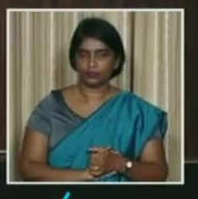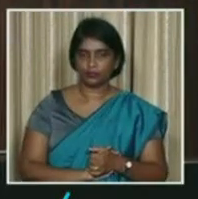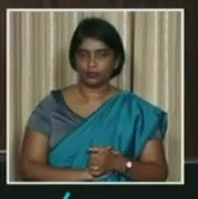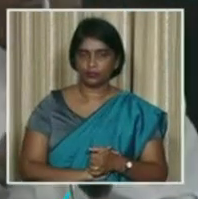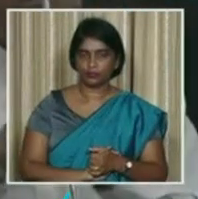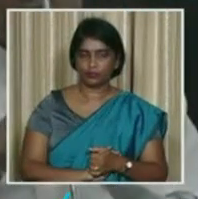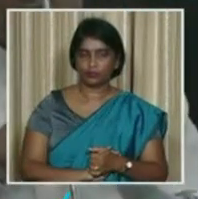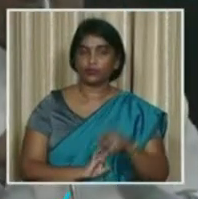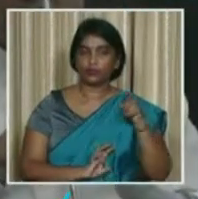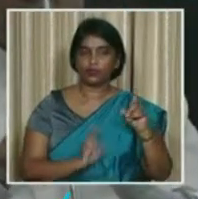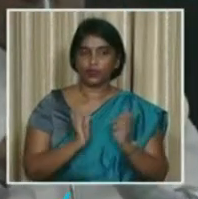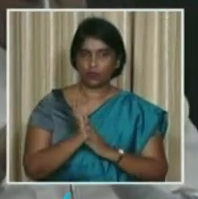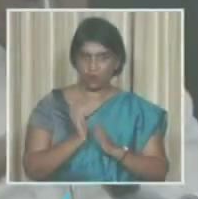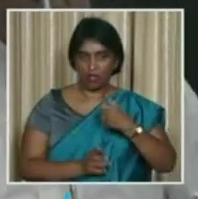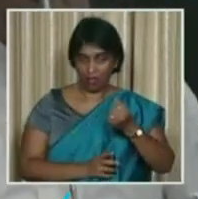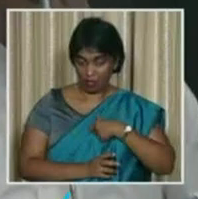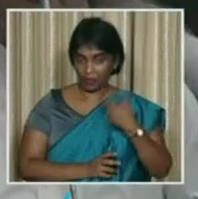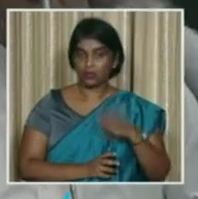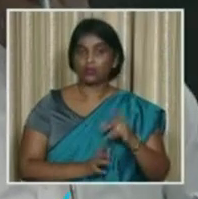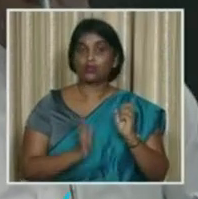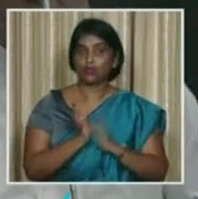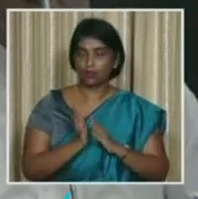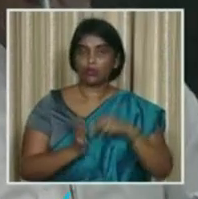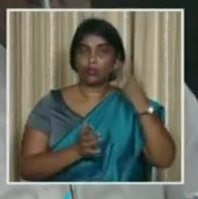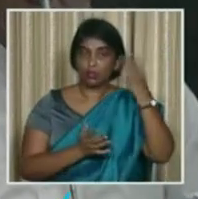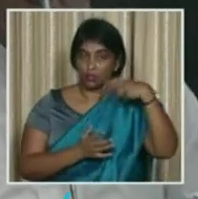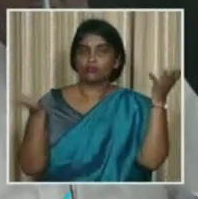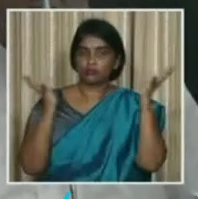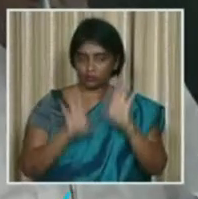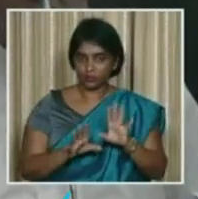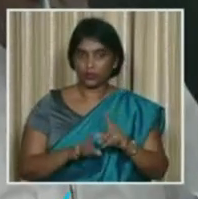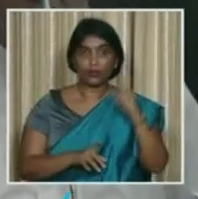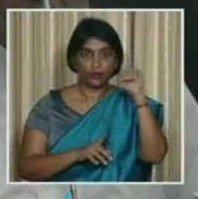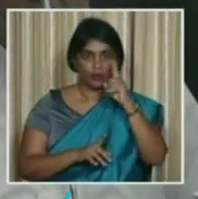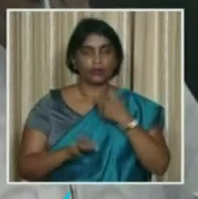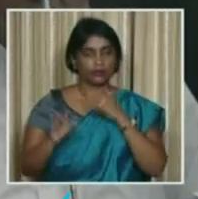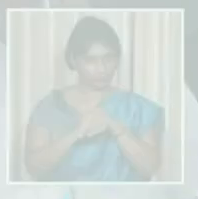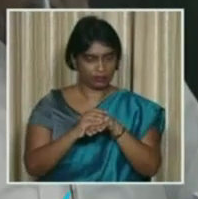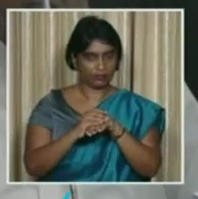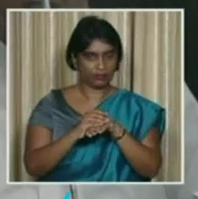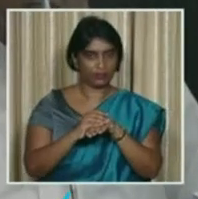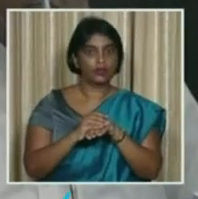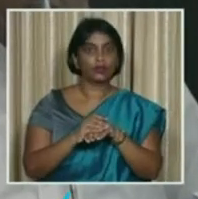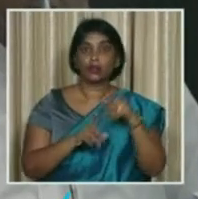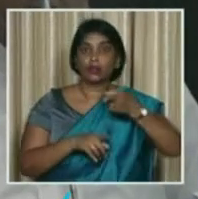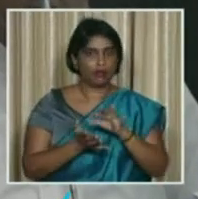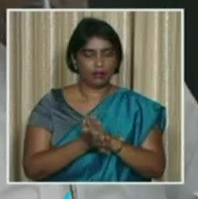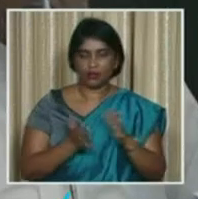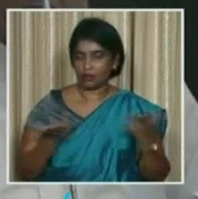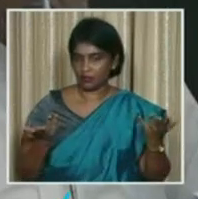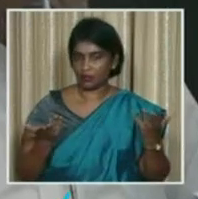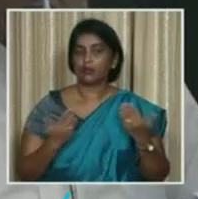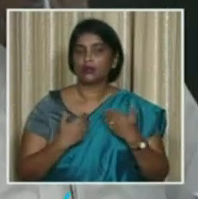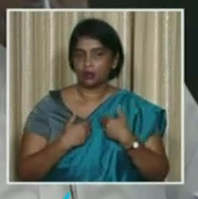කරුණකල මැතිතුමා. ඒ කමිටුවට මාවත් නම් කළා තිබුණා. කමිටුව තුන් දවසක් රැස් වෙලා තිබුණා. පළවෙනි එකට මමත් සහභාගී වුණා. එදා තීරණයක් ගත්තේ නැහැ.